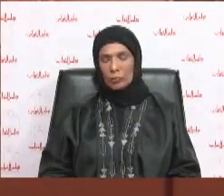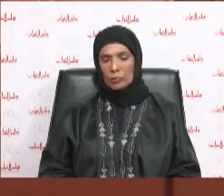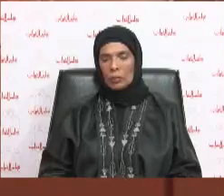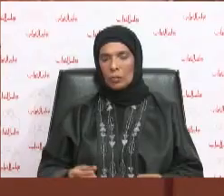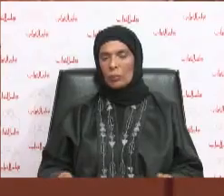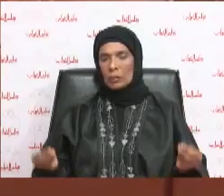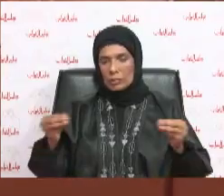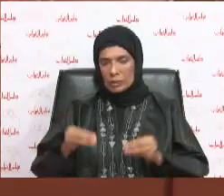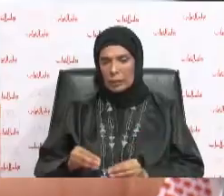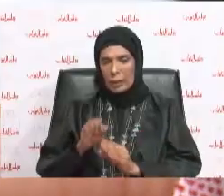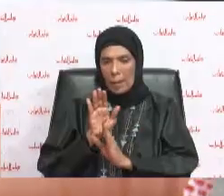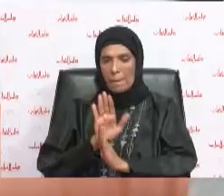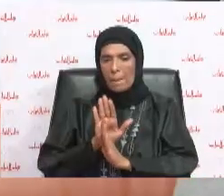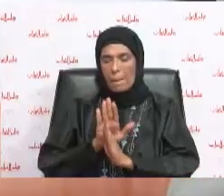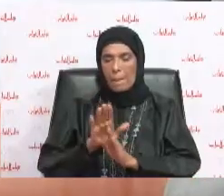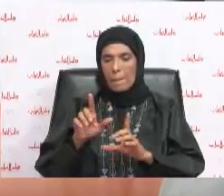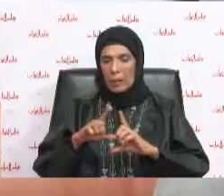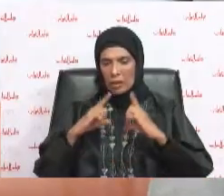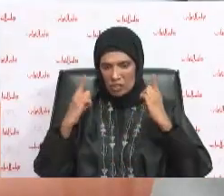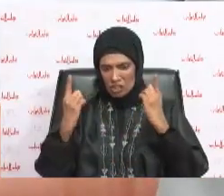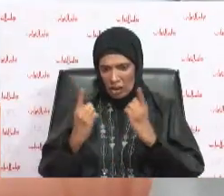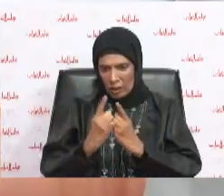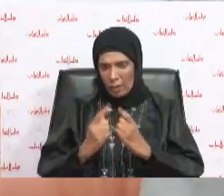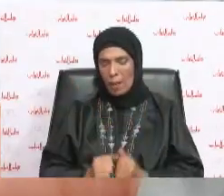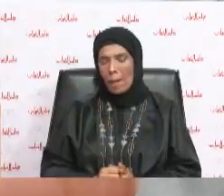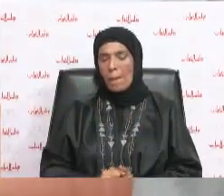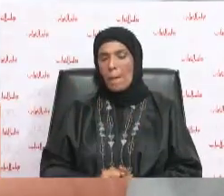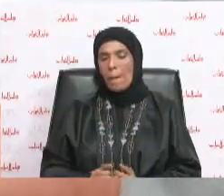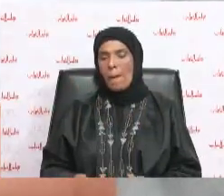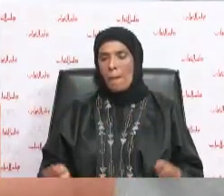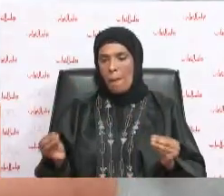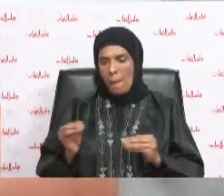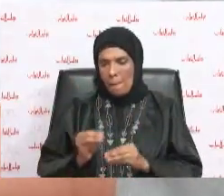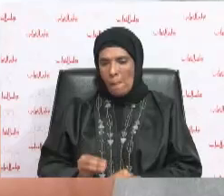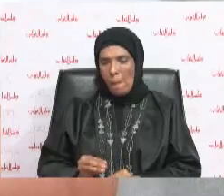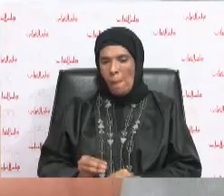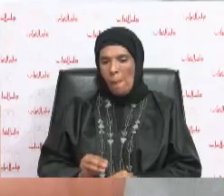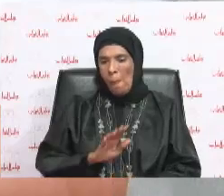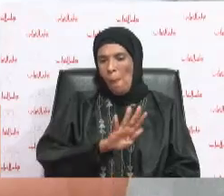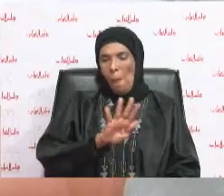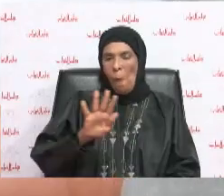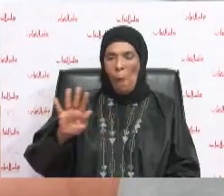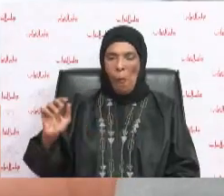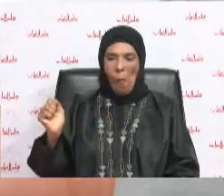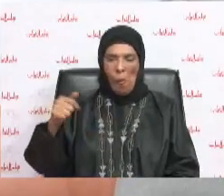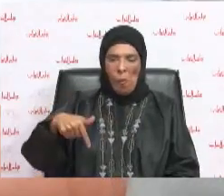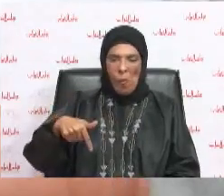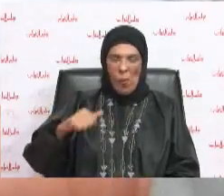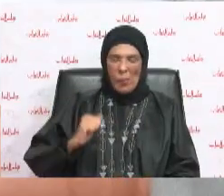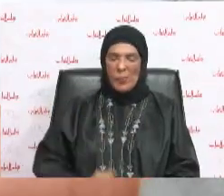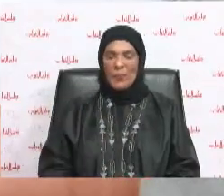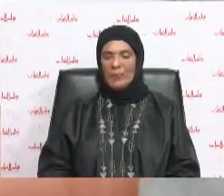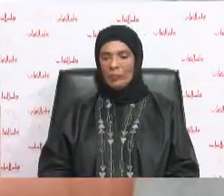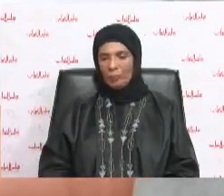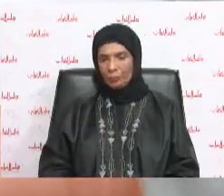نزيد الدعوم، لجان اللي زادت المعونة إلى شعب إلى المواطنين. أعتقد